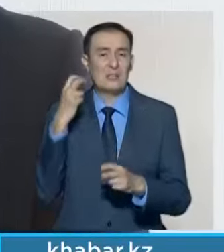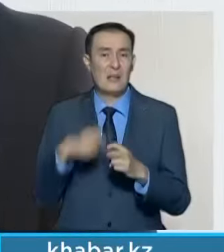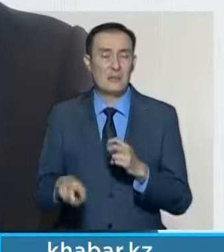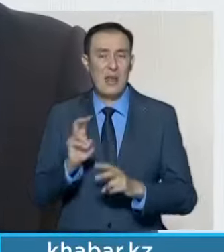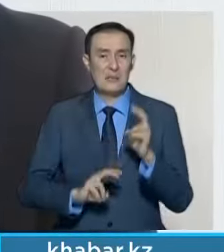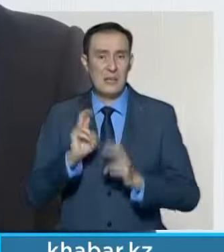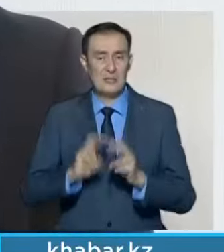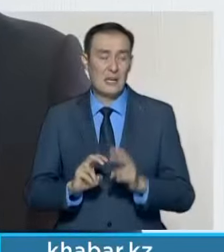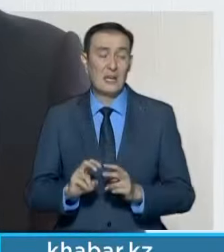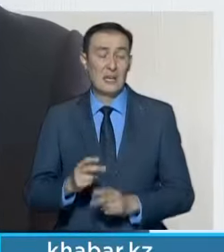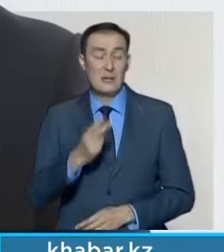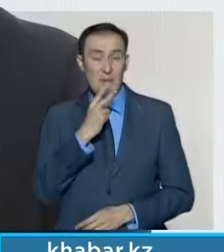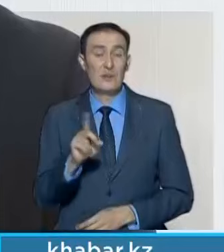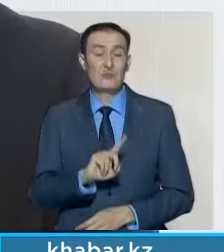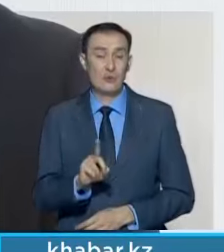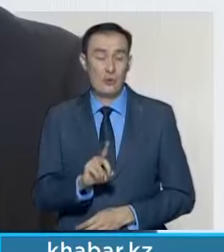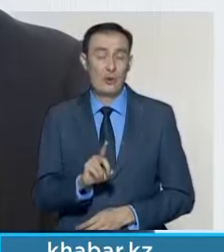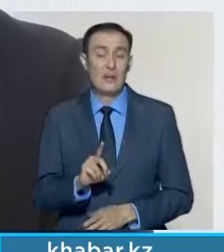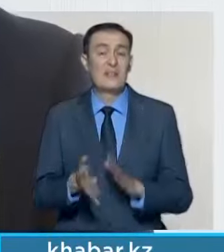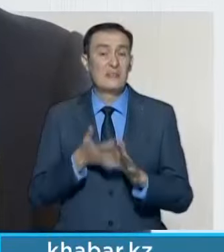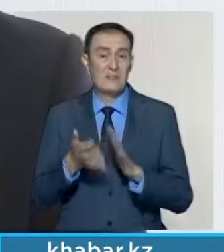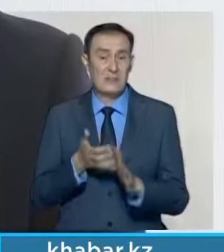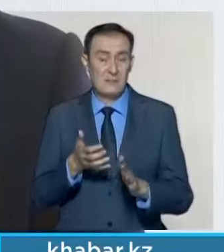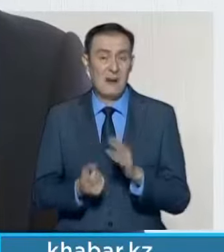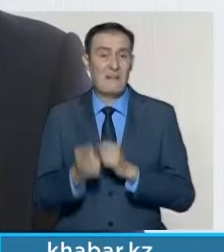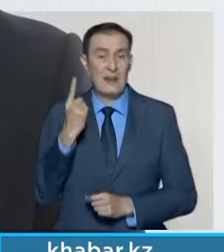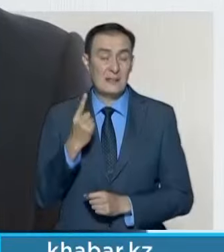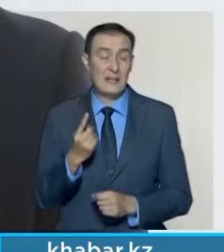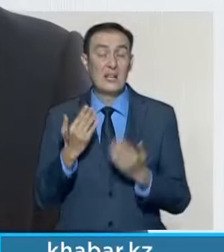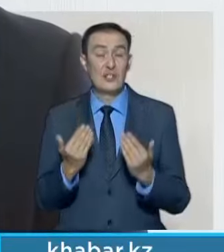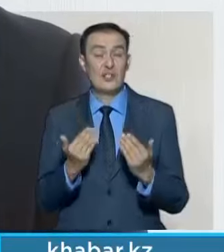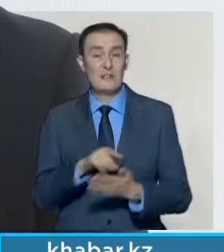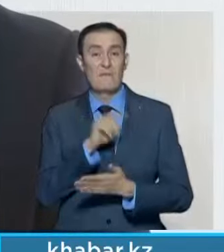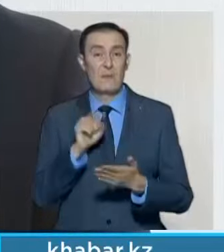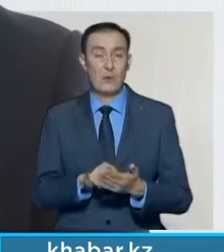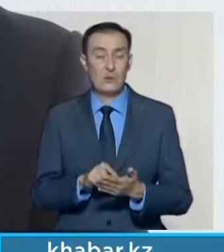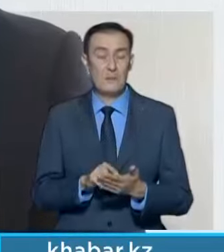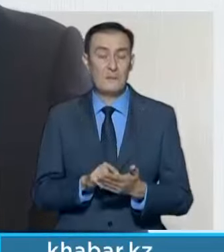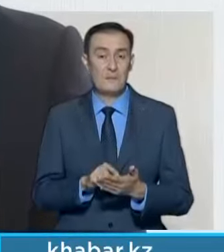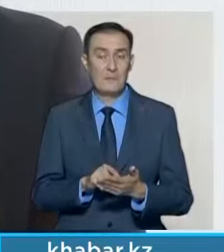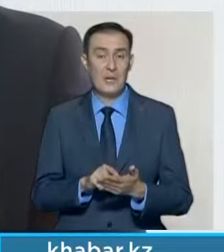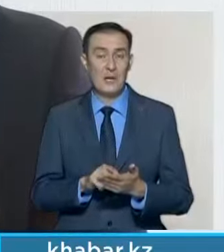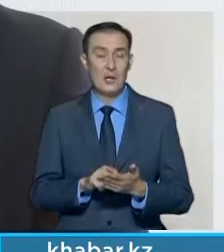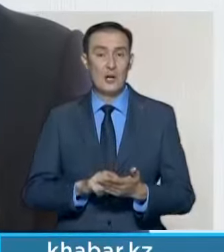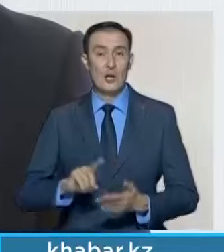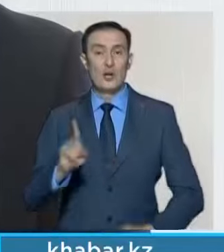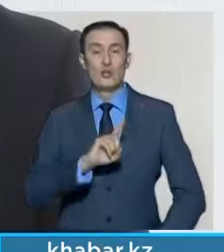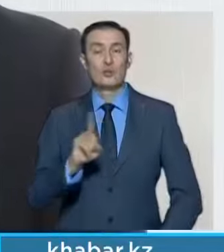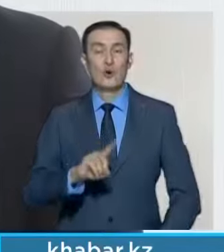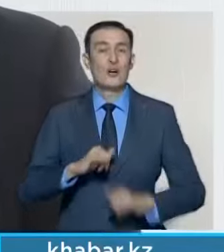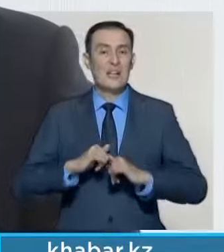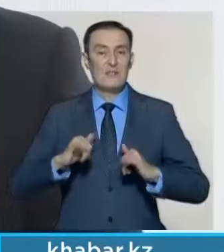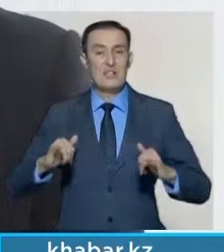станции. Отсюда мы видим дефицит. То есть сегодня вопрос возникает в том, что